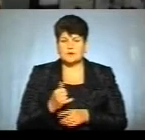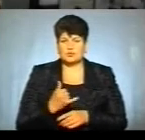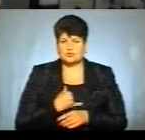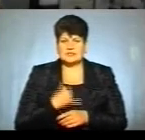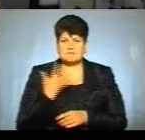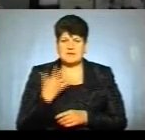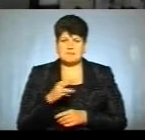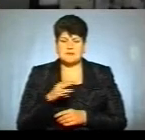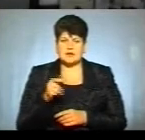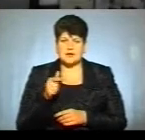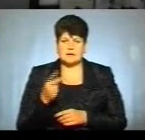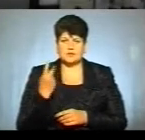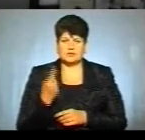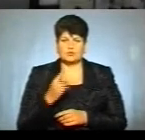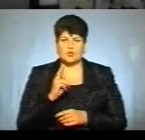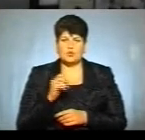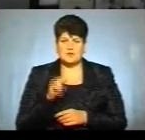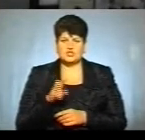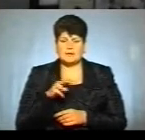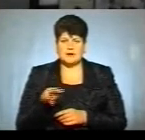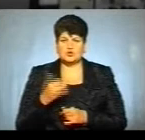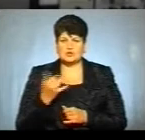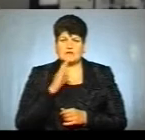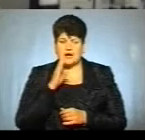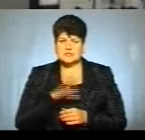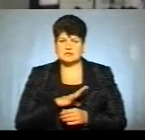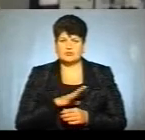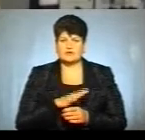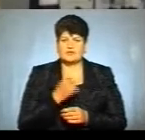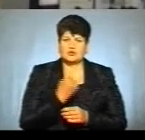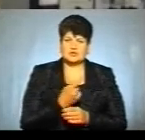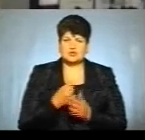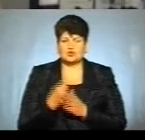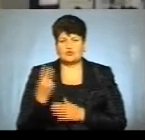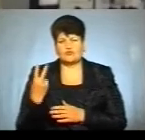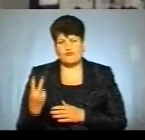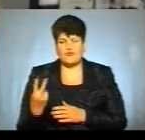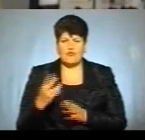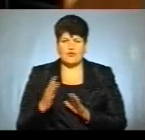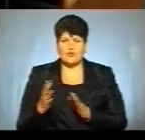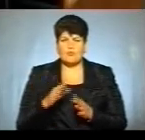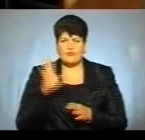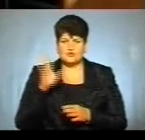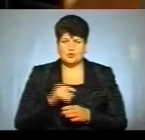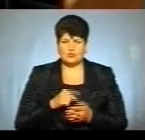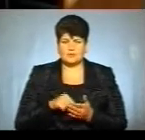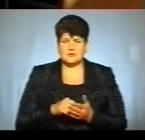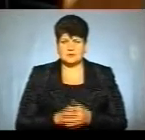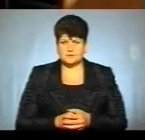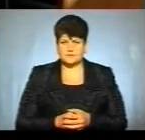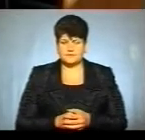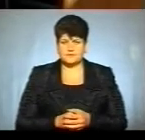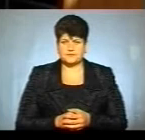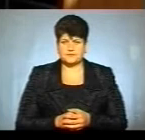Норма у нас 5 міліграм на кубічний метр. У нас сьогодні вранці у середньому було від одиниці до 2,2 по всьому місту. Внаслідок